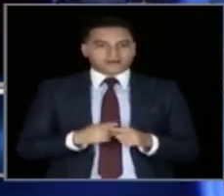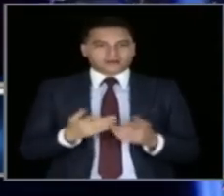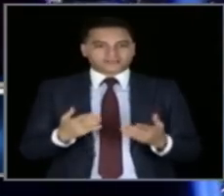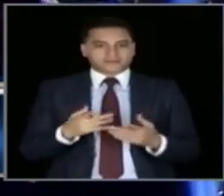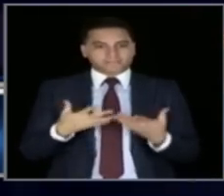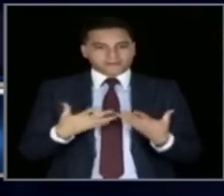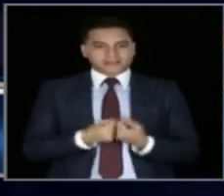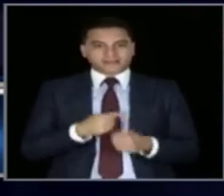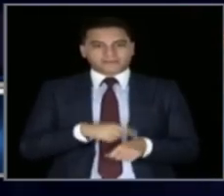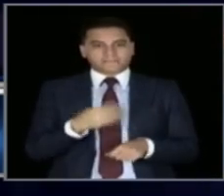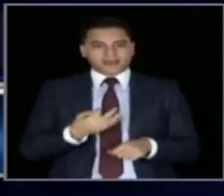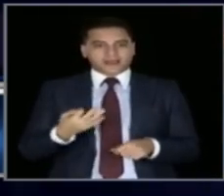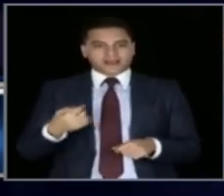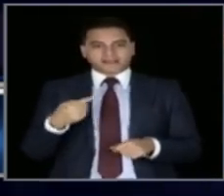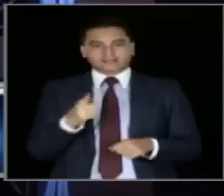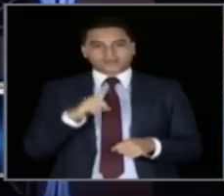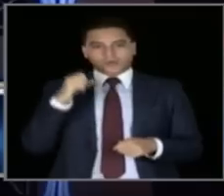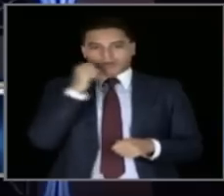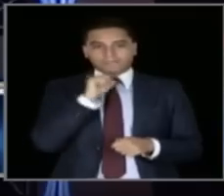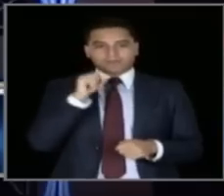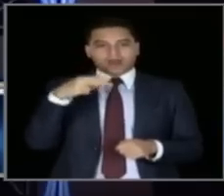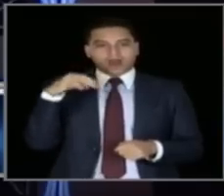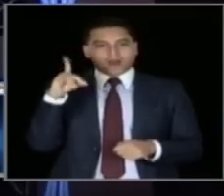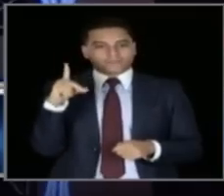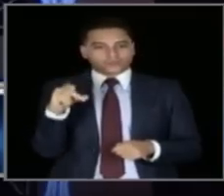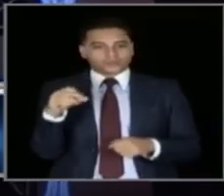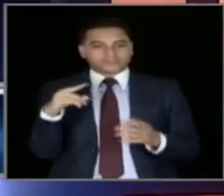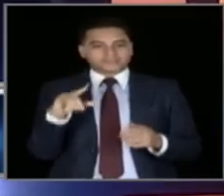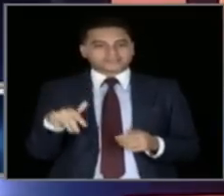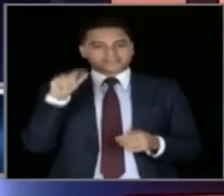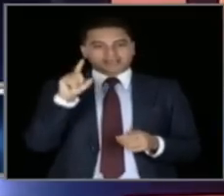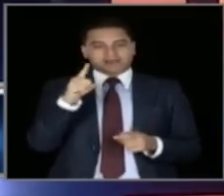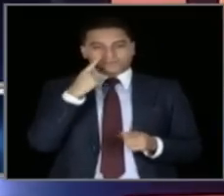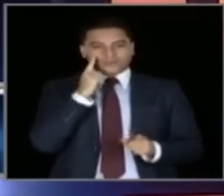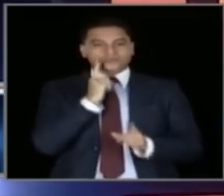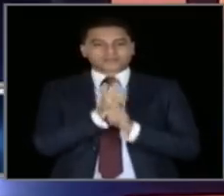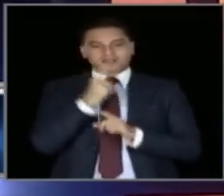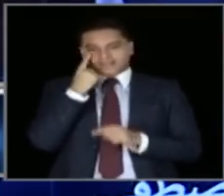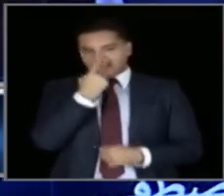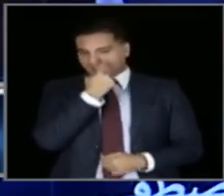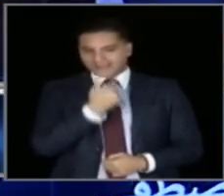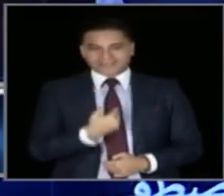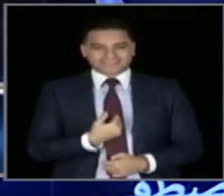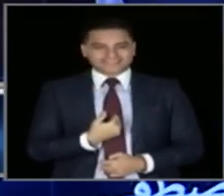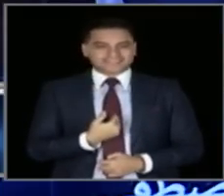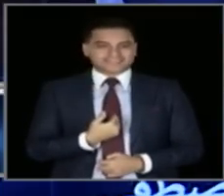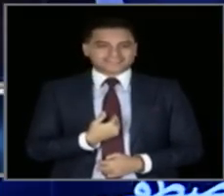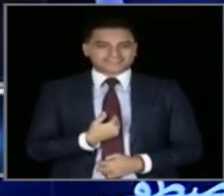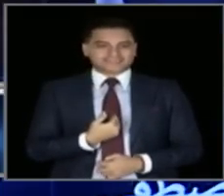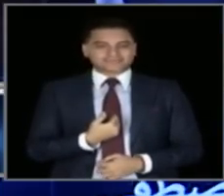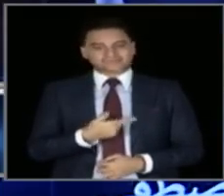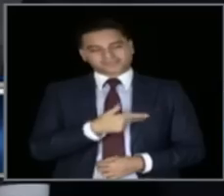وبيننا معاد دي اغنيه لعمرو دياب فعلا، اللي هي قصاد عيني. ايوه. مؤمن مصطفى. مدحت صالح